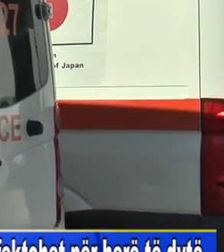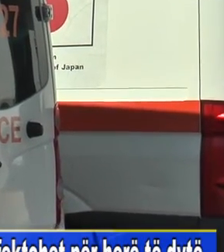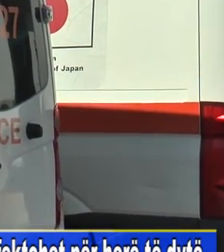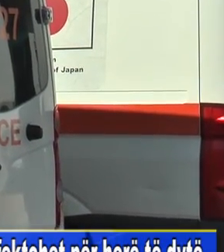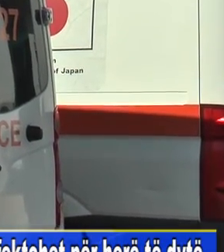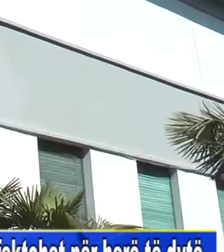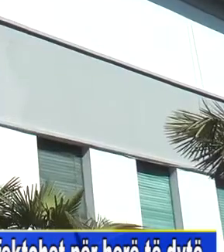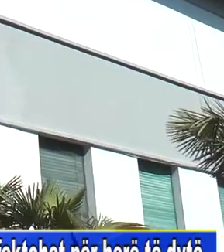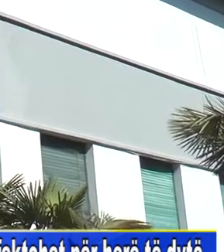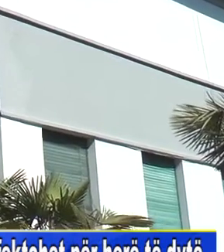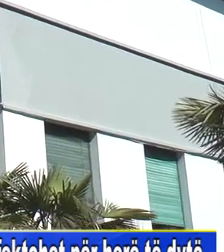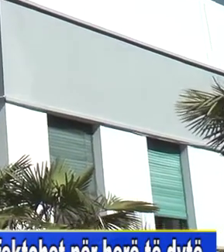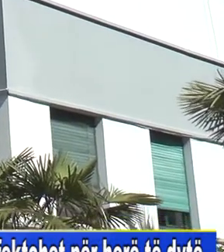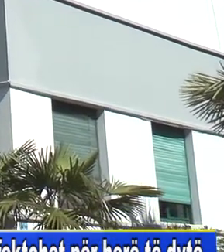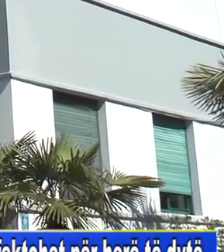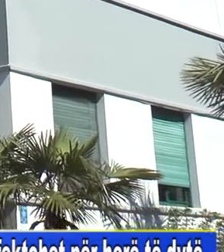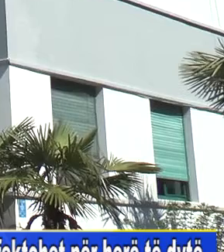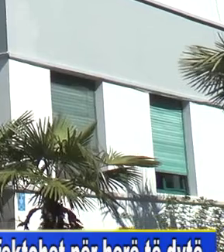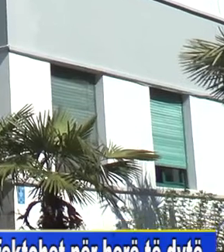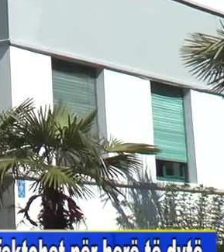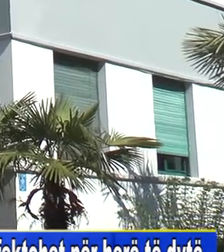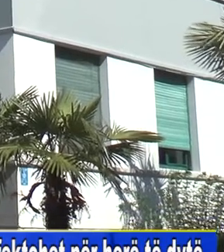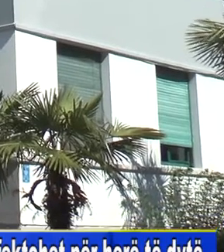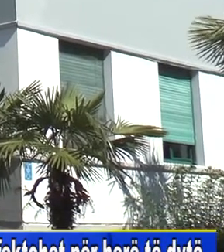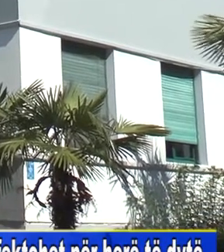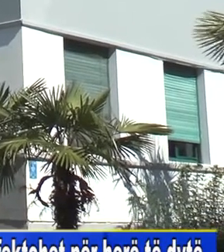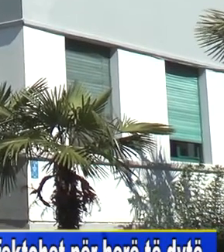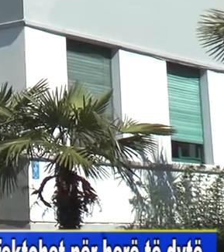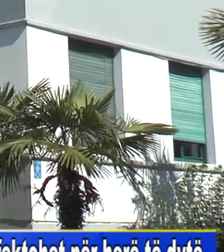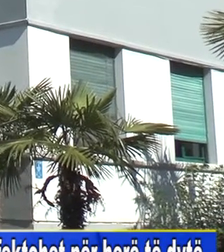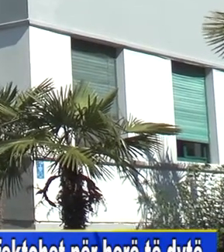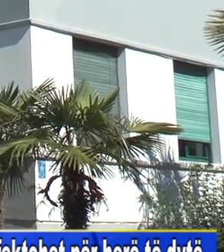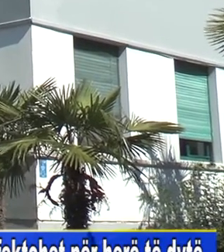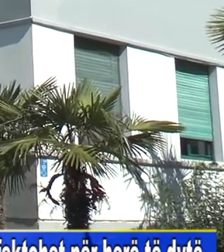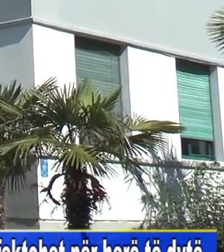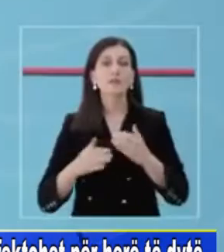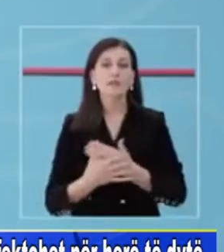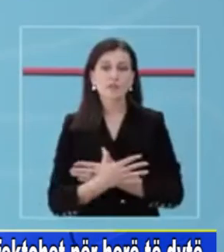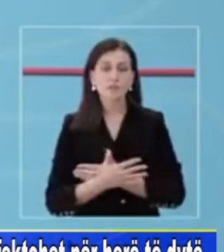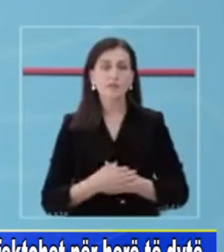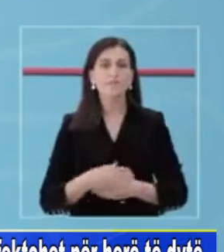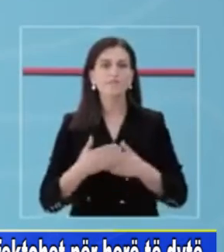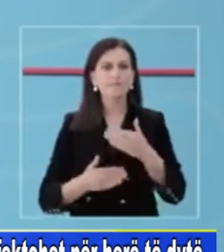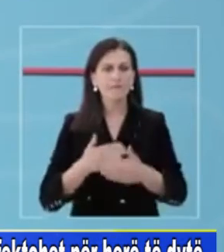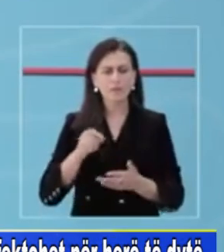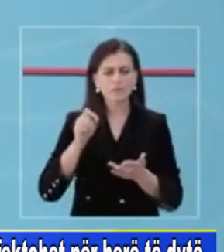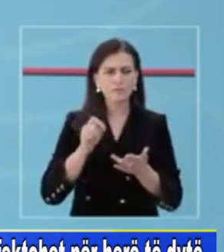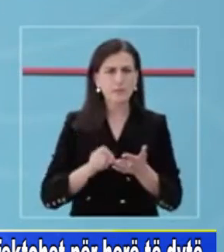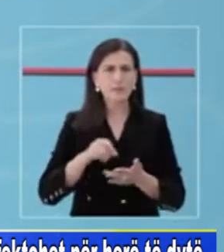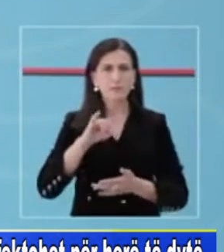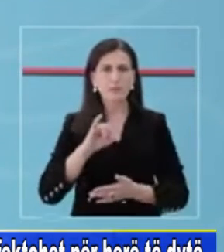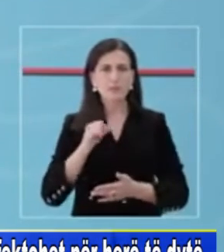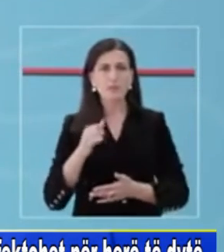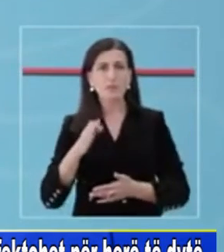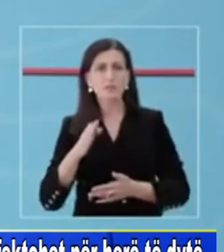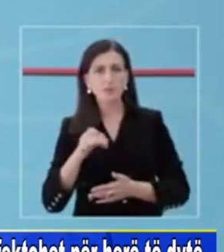person reinfektohet, ndërsa përsa I përket gjendjes shëndetësore të tij, deri tani ajo është stabilizuar. Referuar të dhënave